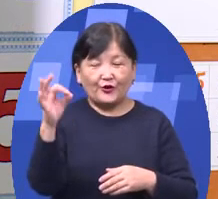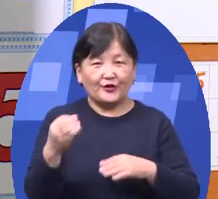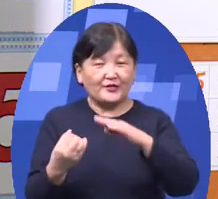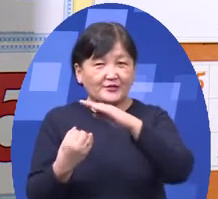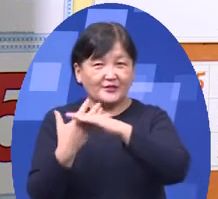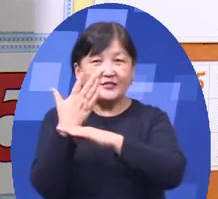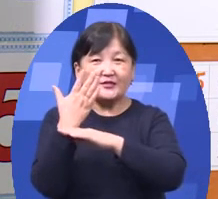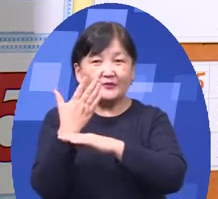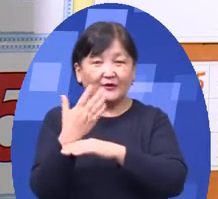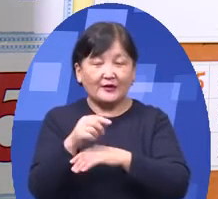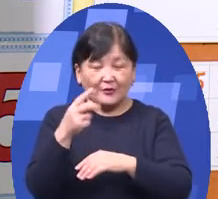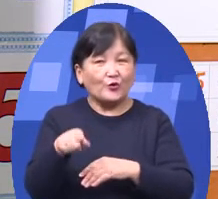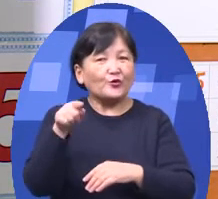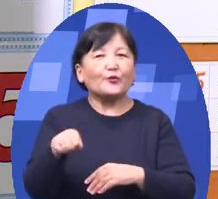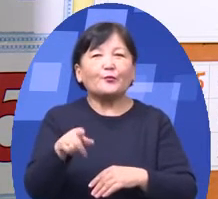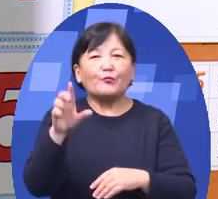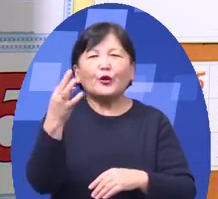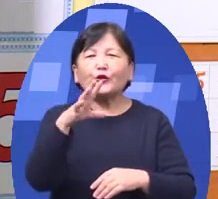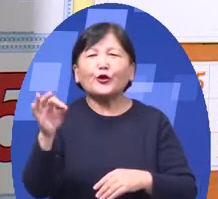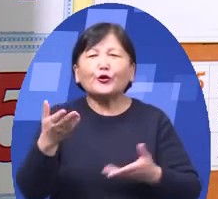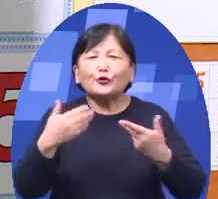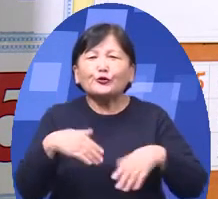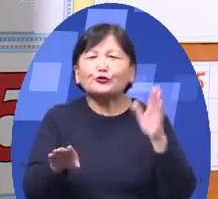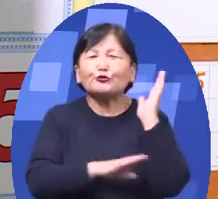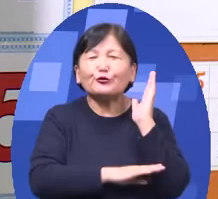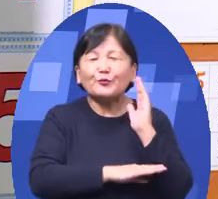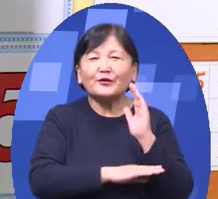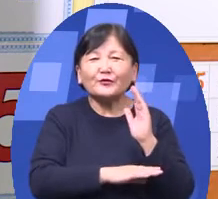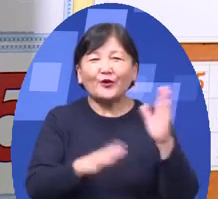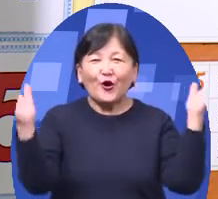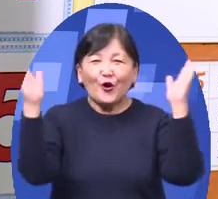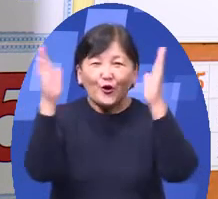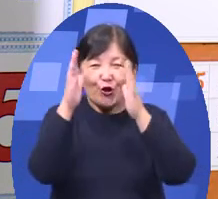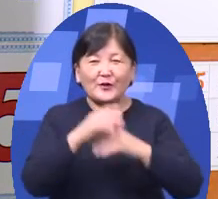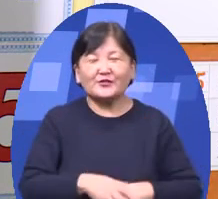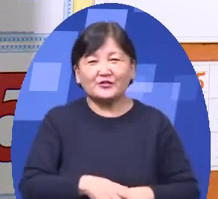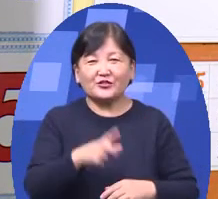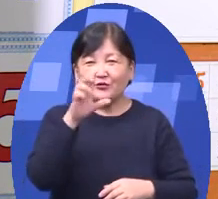болдоогийн төрсөн өдөр. Болдоо маань орой болоход